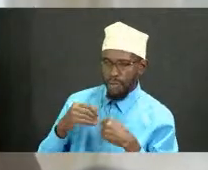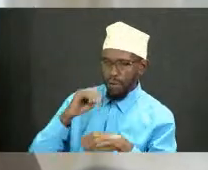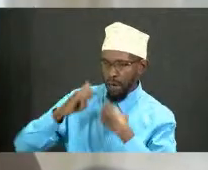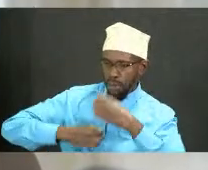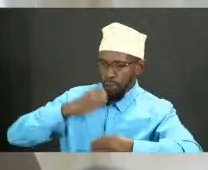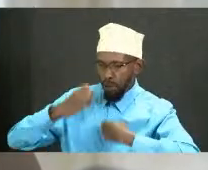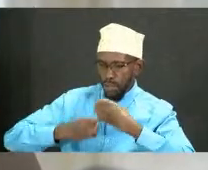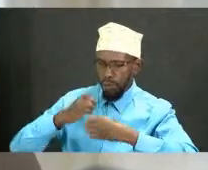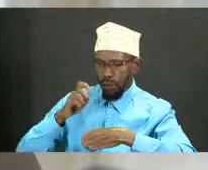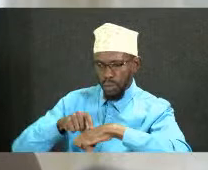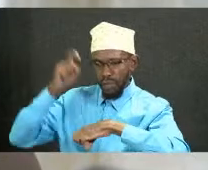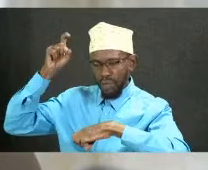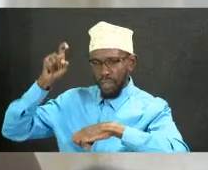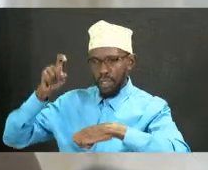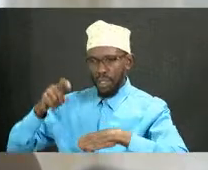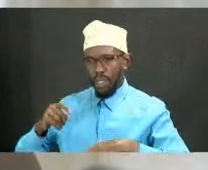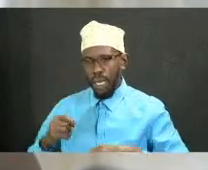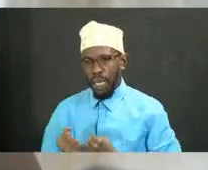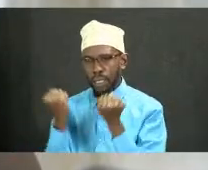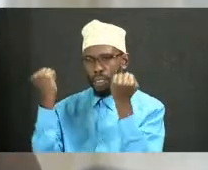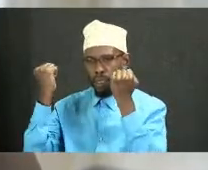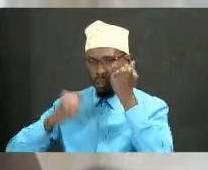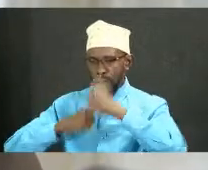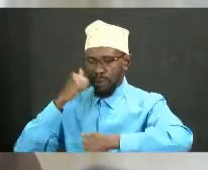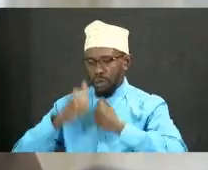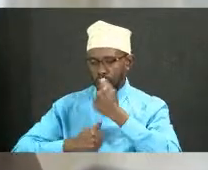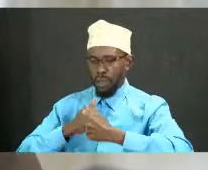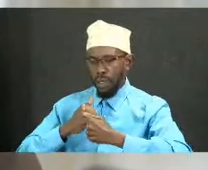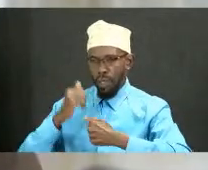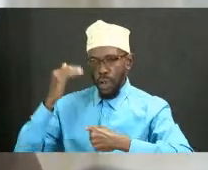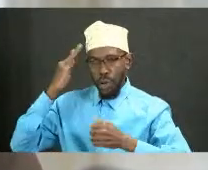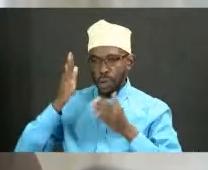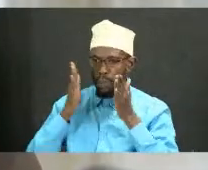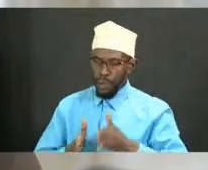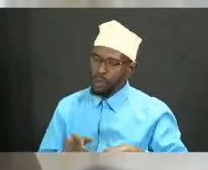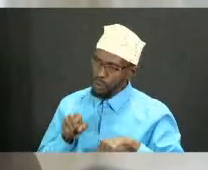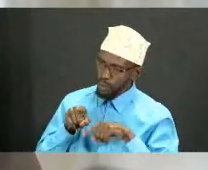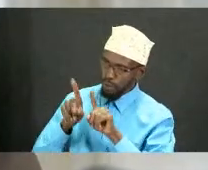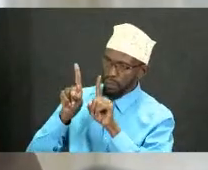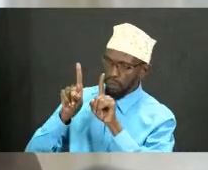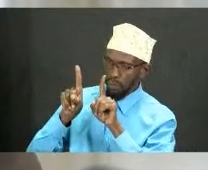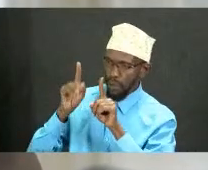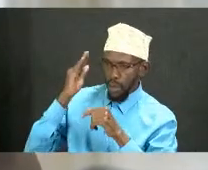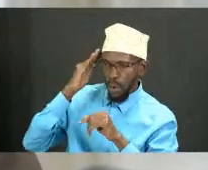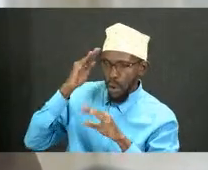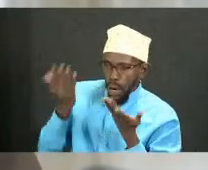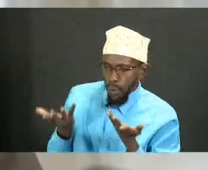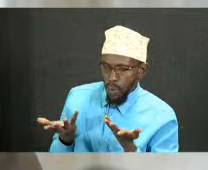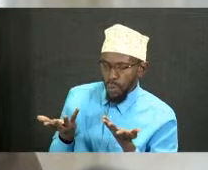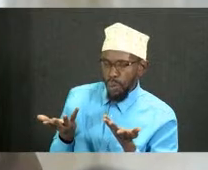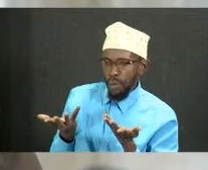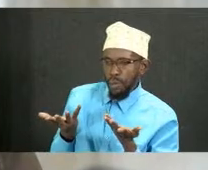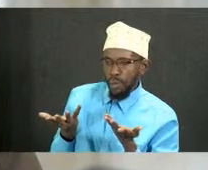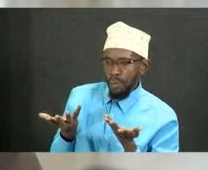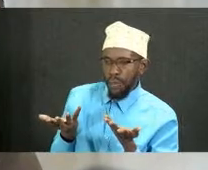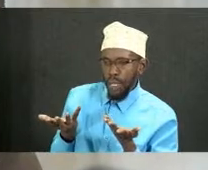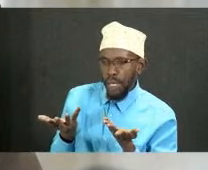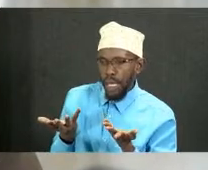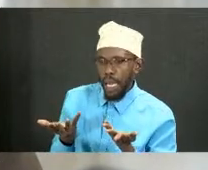get emotional triggers na I tend to react, so we mwenyewe as a person unafaa ujue ni jinsi gani